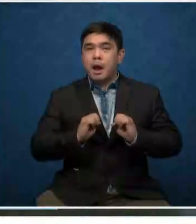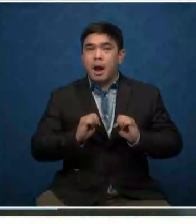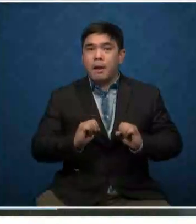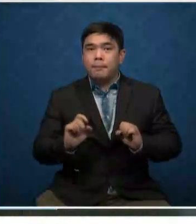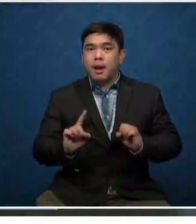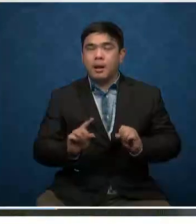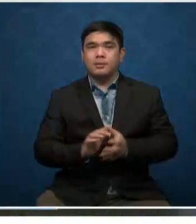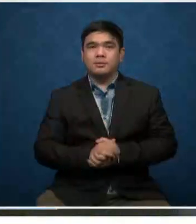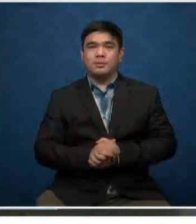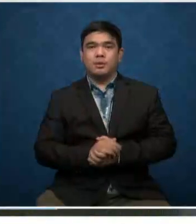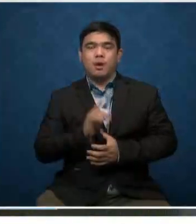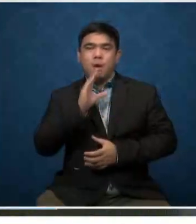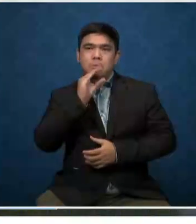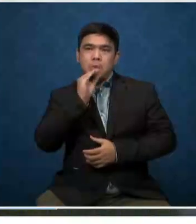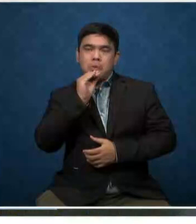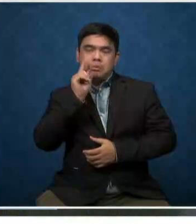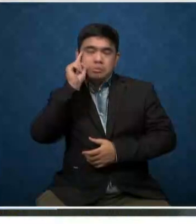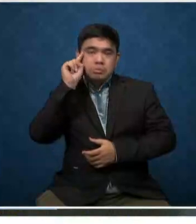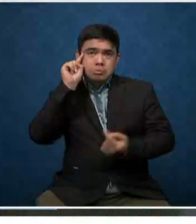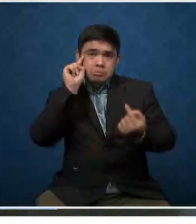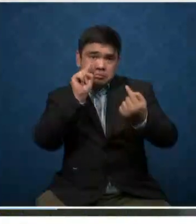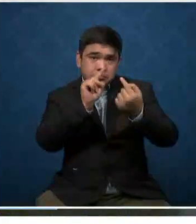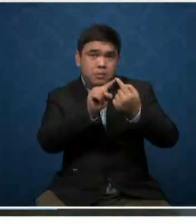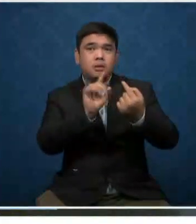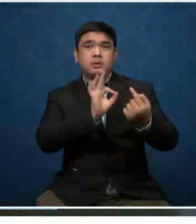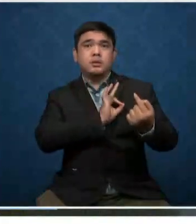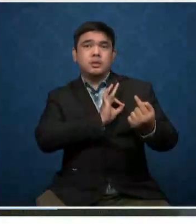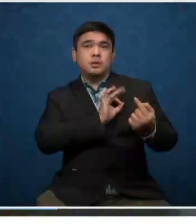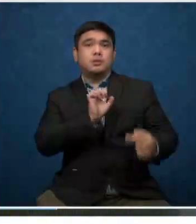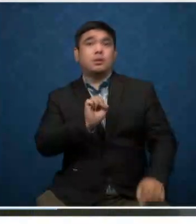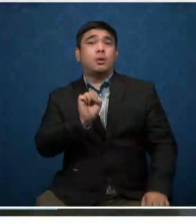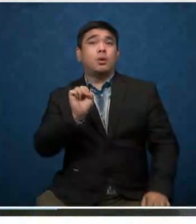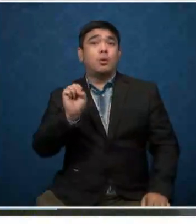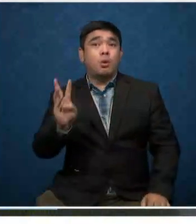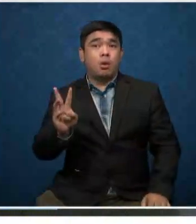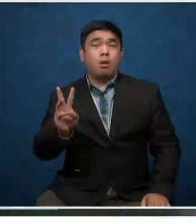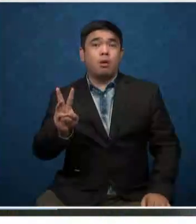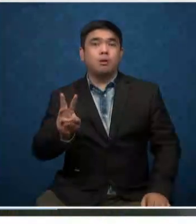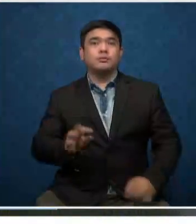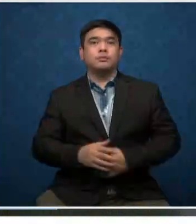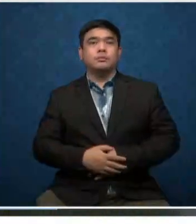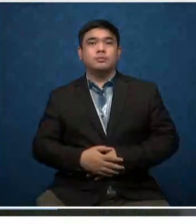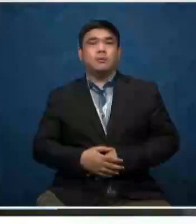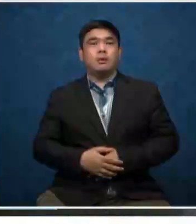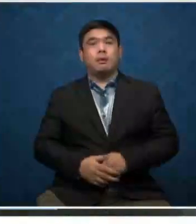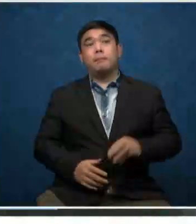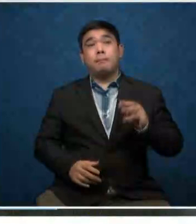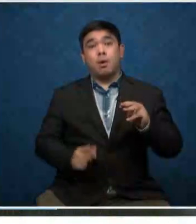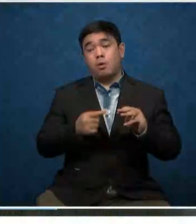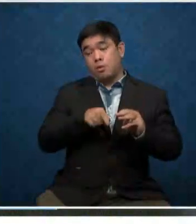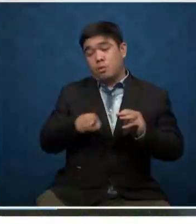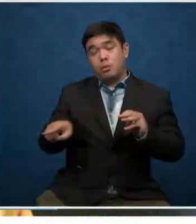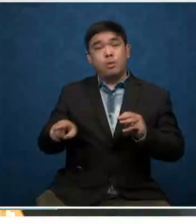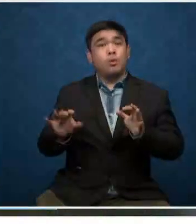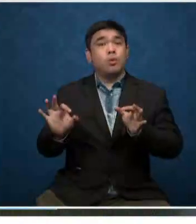อภิปรายถึงเจตนารมณ์ของทางสมาชิกสภาผู้แทนราษฎรในเวลาที่เกี่ยวข้อง